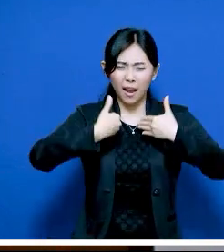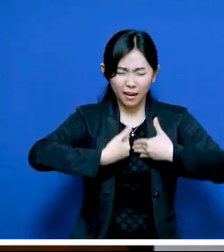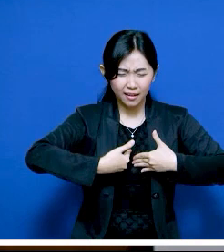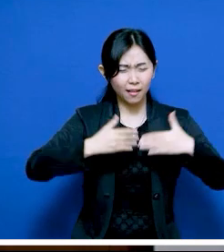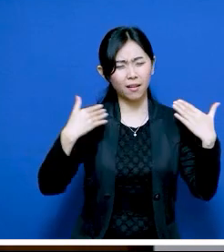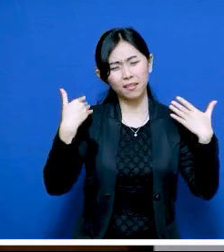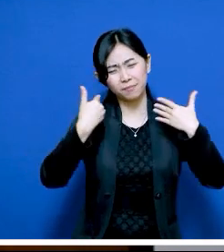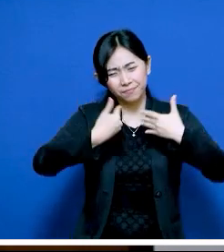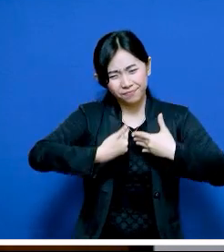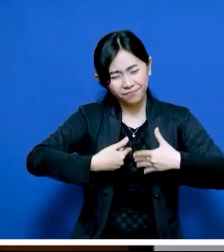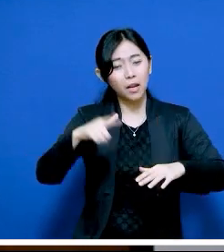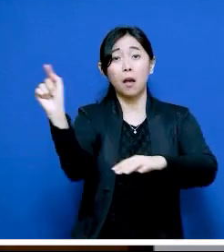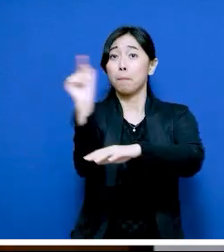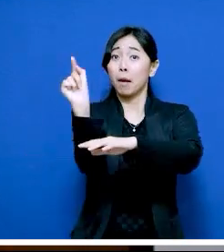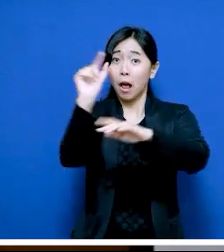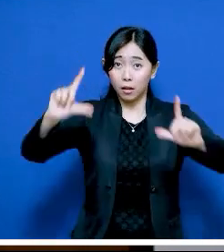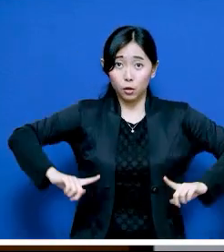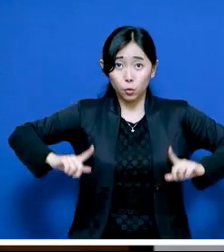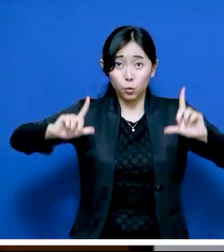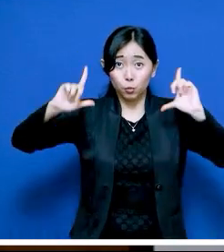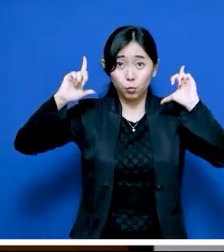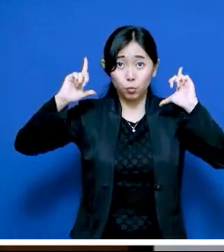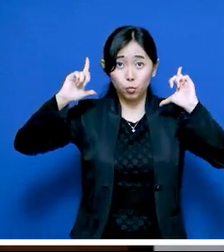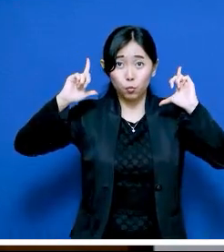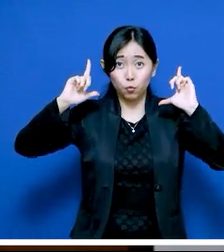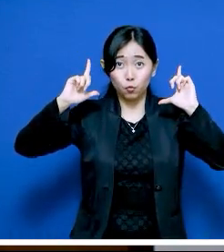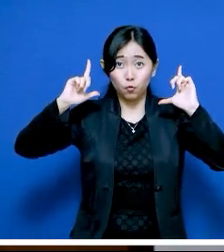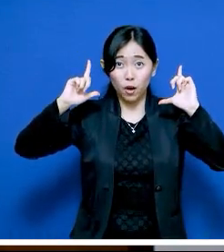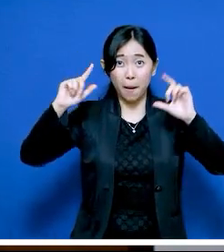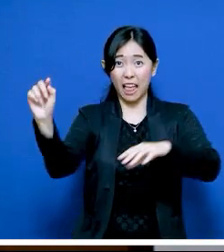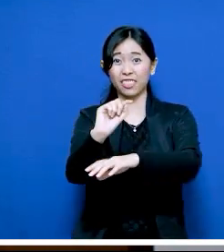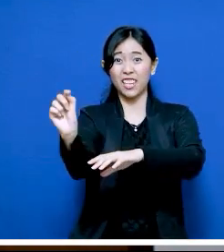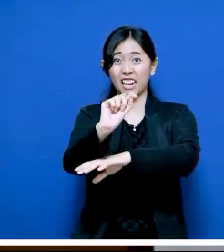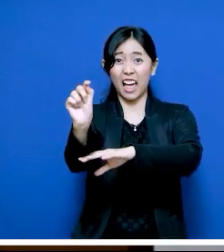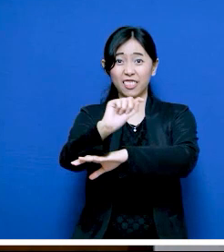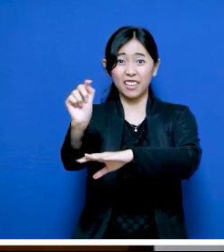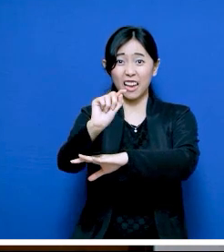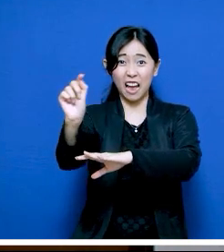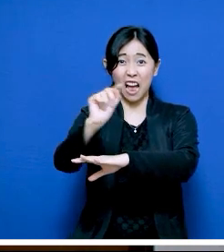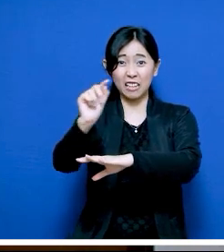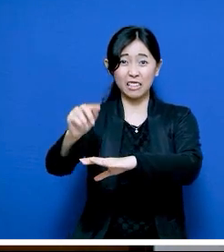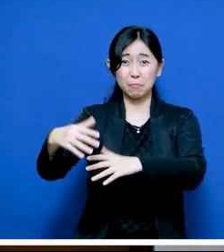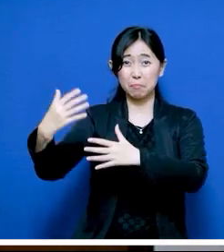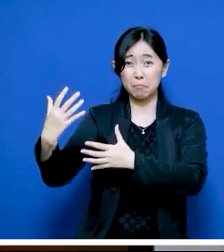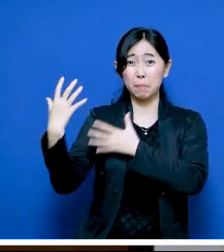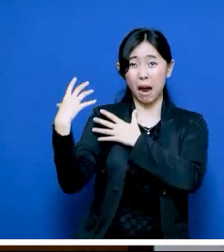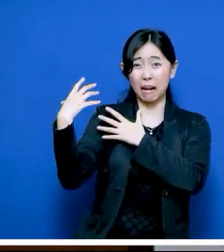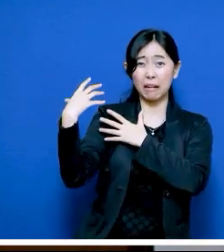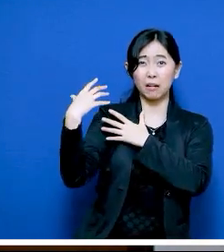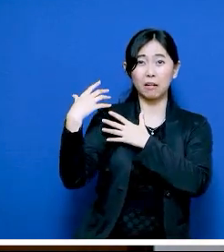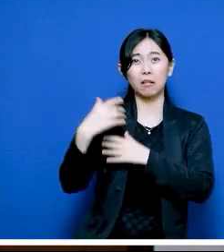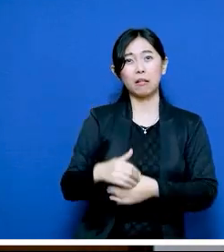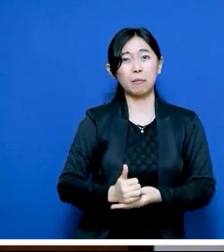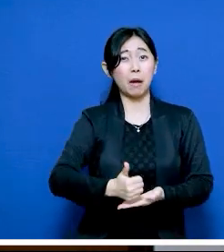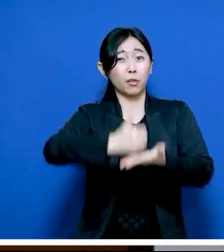melatih tubuhnya sedemikian rupa, mengolah tubuhnya dengan berbagai beban yang diangkatnya, dengan